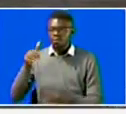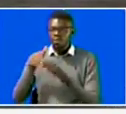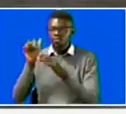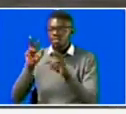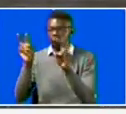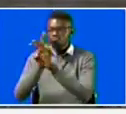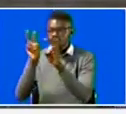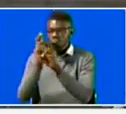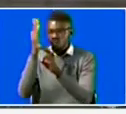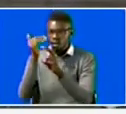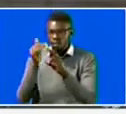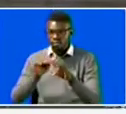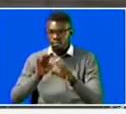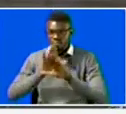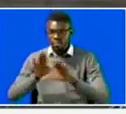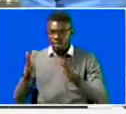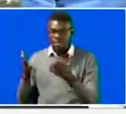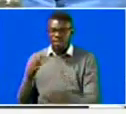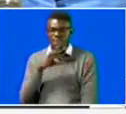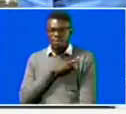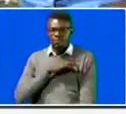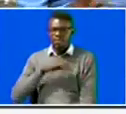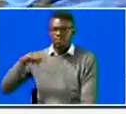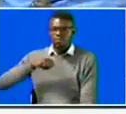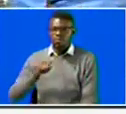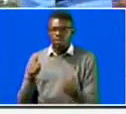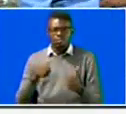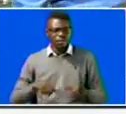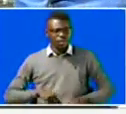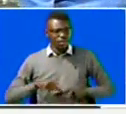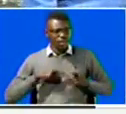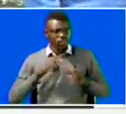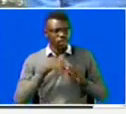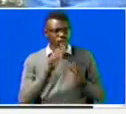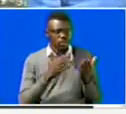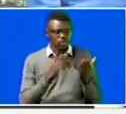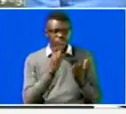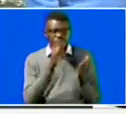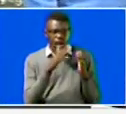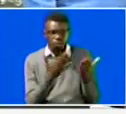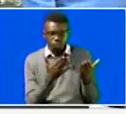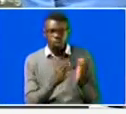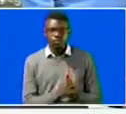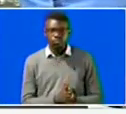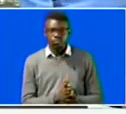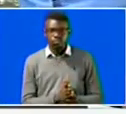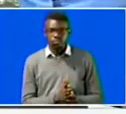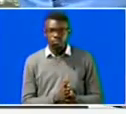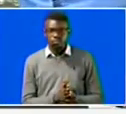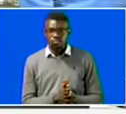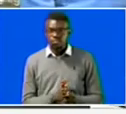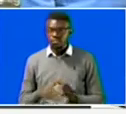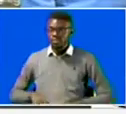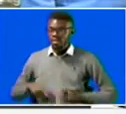the other markets zilikuwa zinalipa. Na maisha nje yakoje? Maisha nje. Ya kwa musician, naweza sema maisha